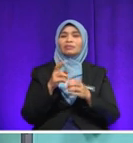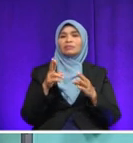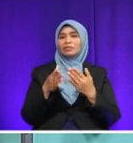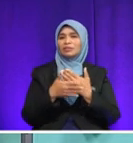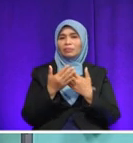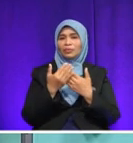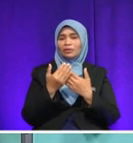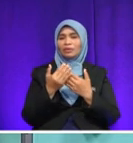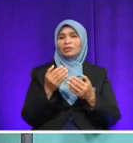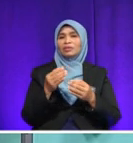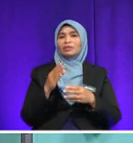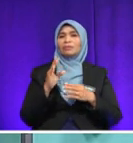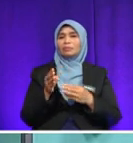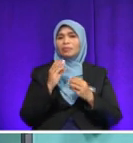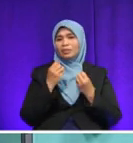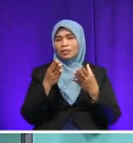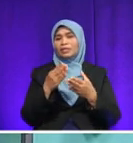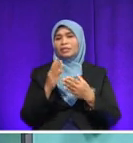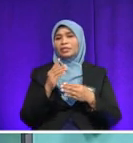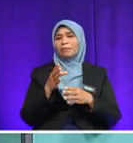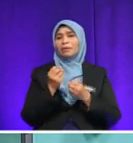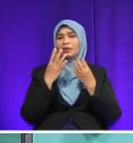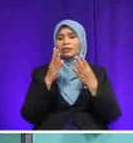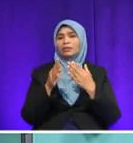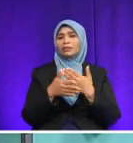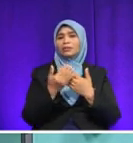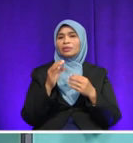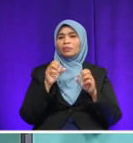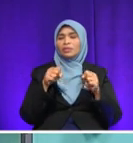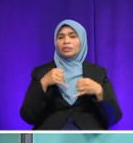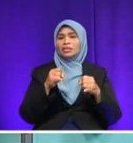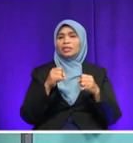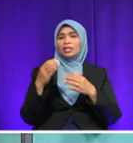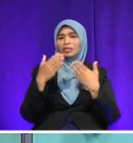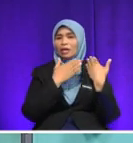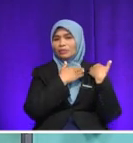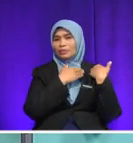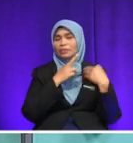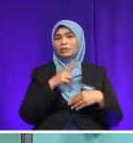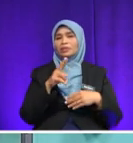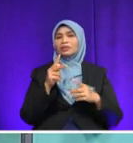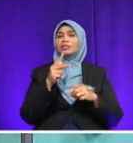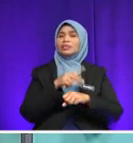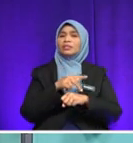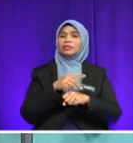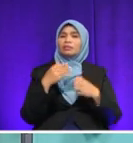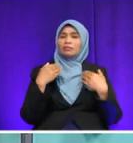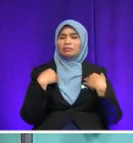mudah memberikan kita banyak kelebihan dan kita boleh melaksanakan tanggung jawab agama ketika berada dalam kesulitan